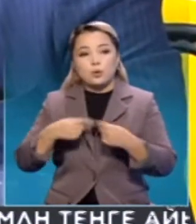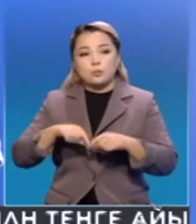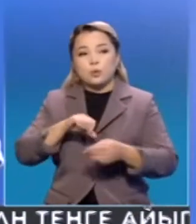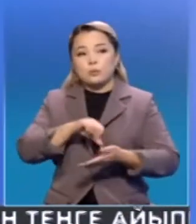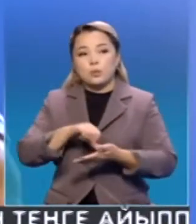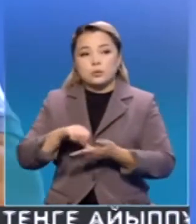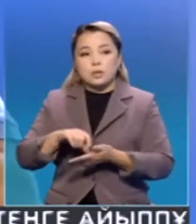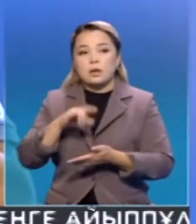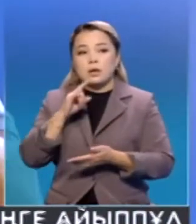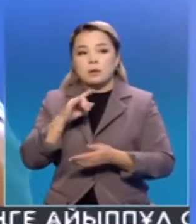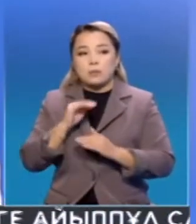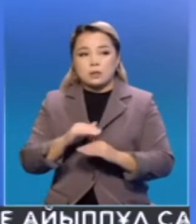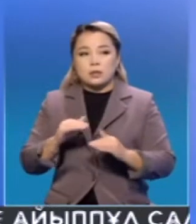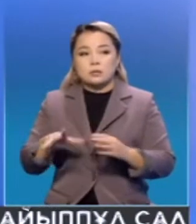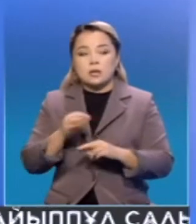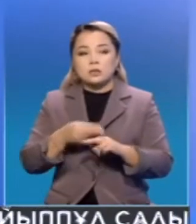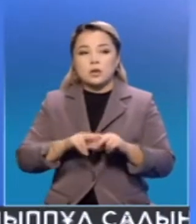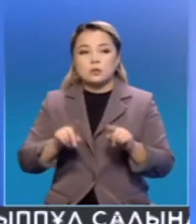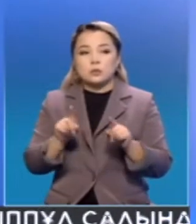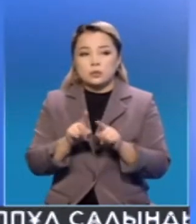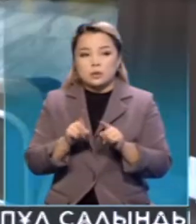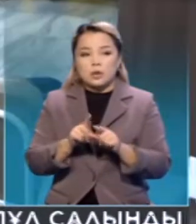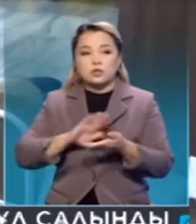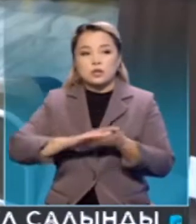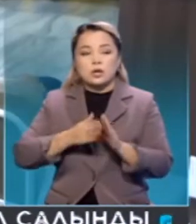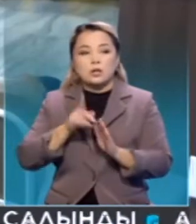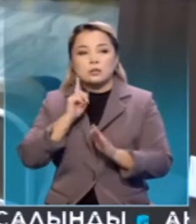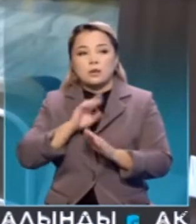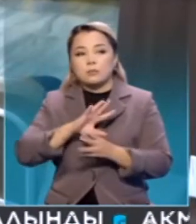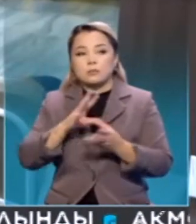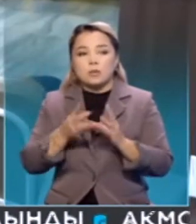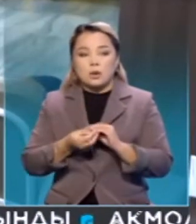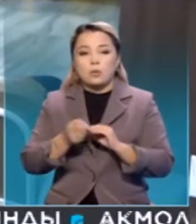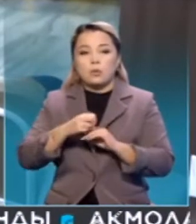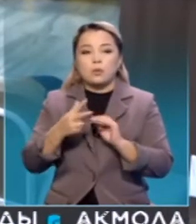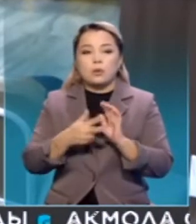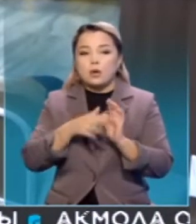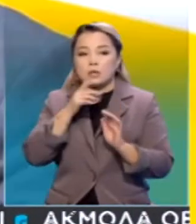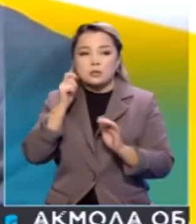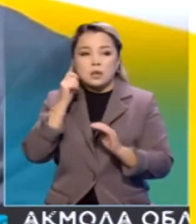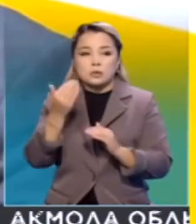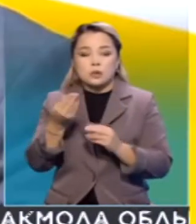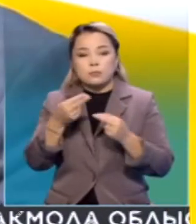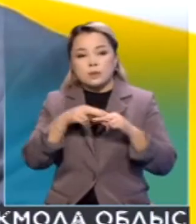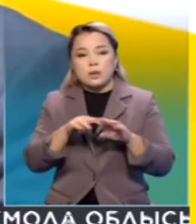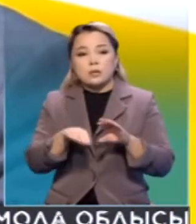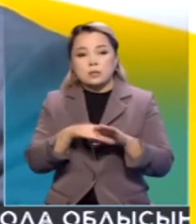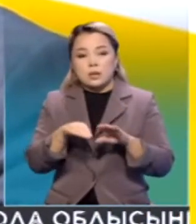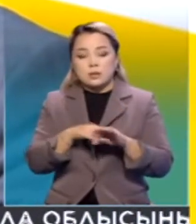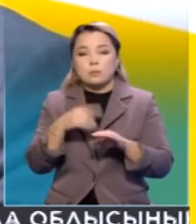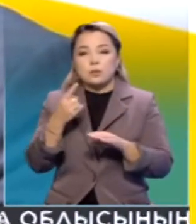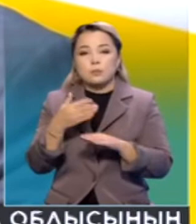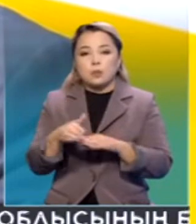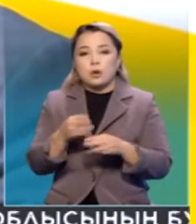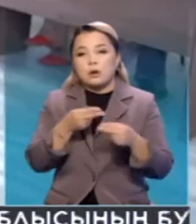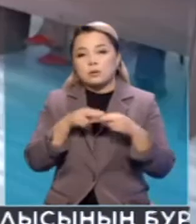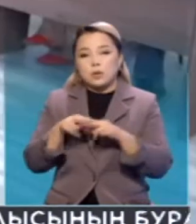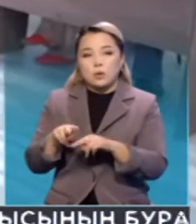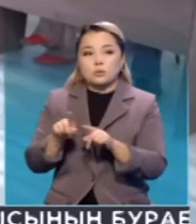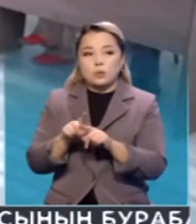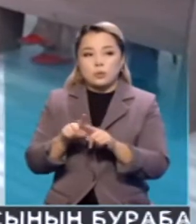мүшелері жастардың білім алып кәсіп ашуына жағдай жасау, әр балаға 18 жасқа дейін ұлттық қорға түскен пайданың бір бөлігін аударып